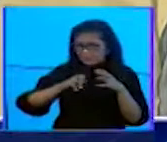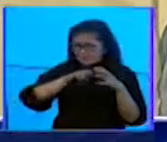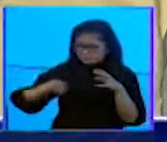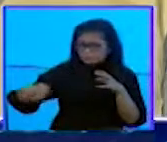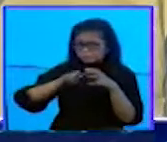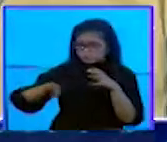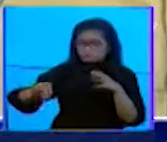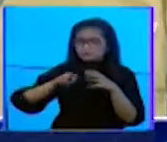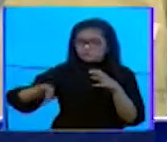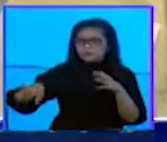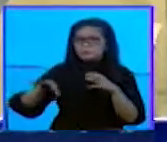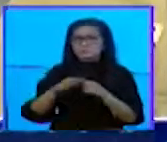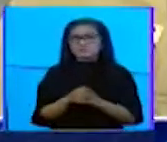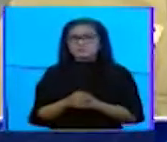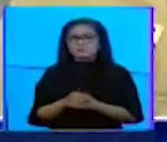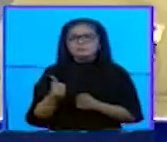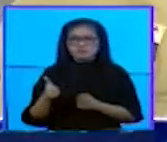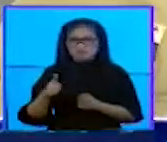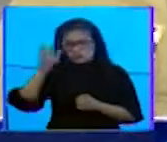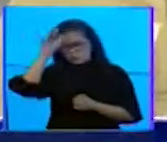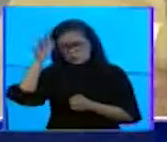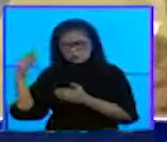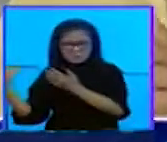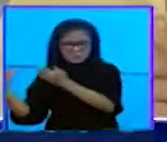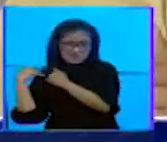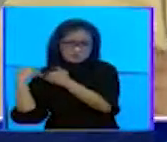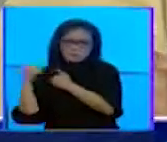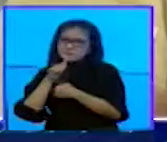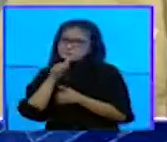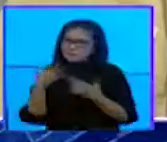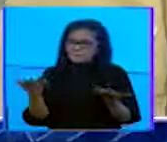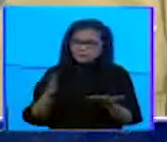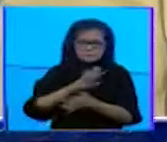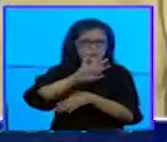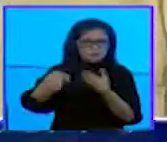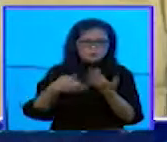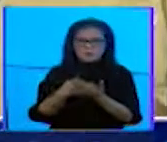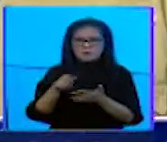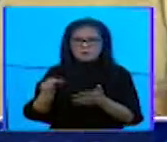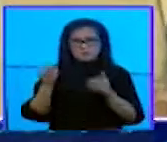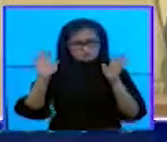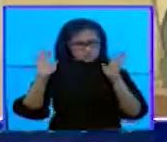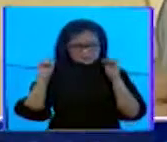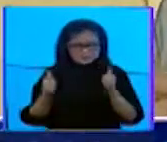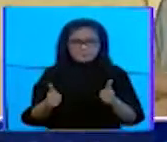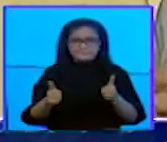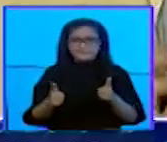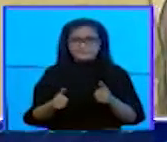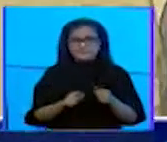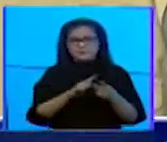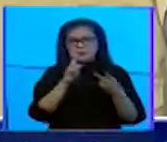mobile orang-orang yang bertanggungjawab semuanya disiapkan manajemennya Kemudian yang kedua